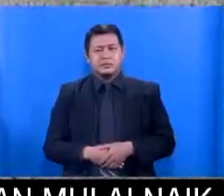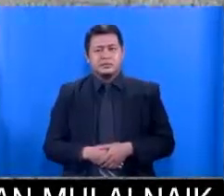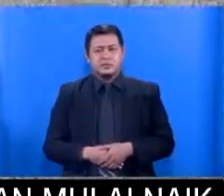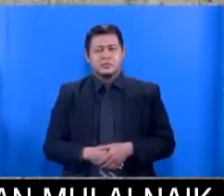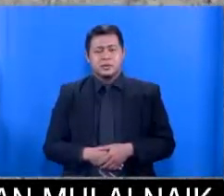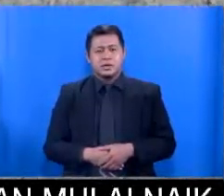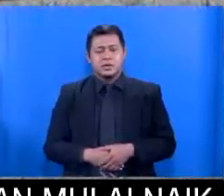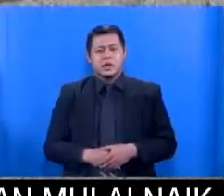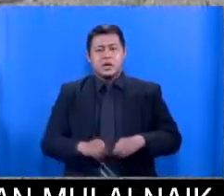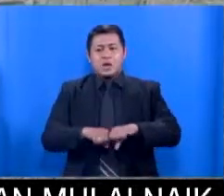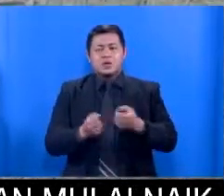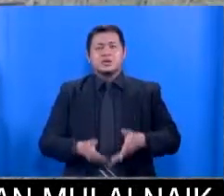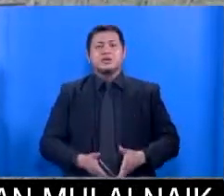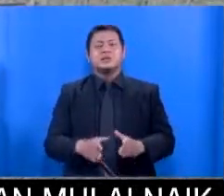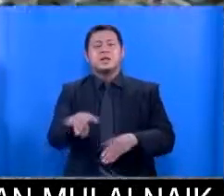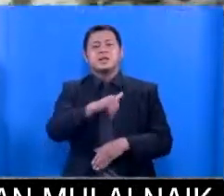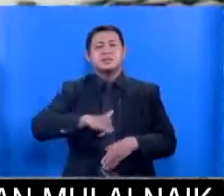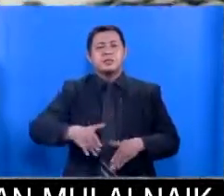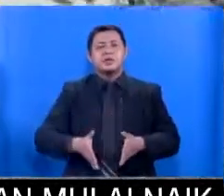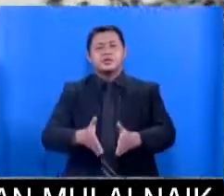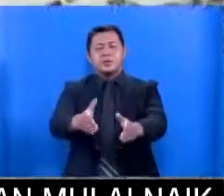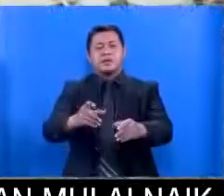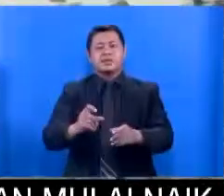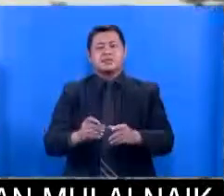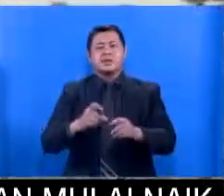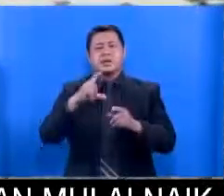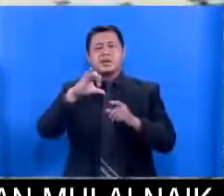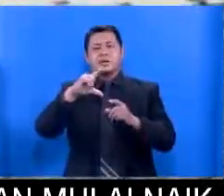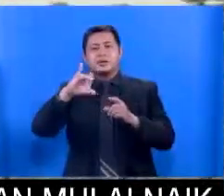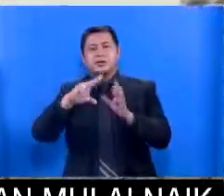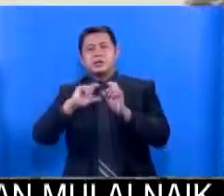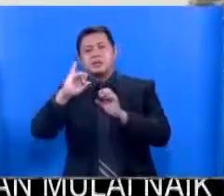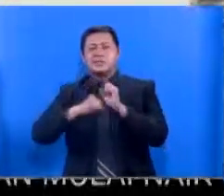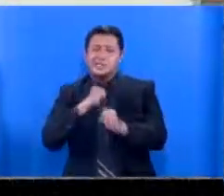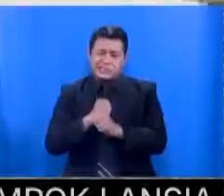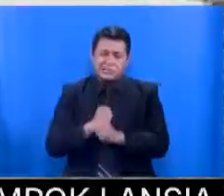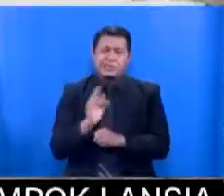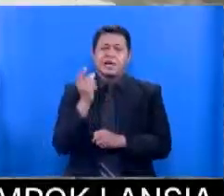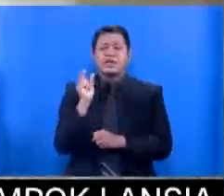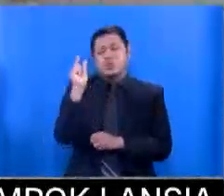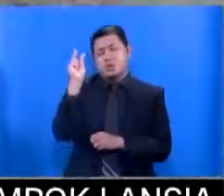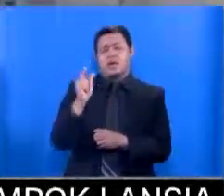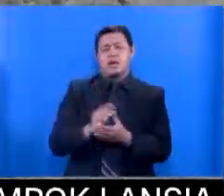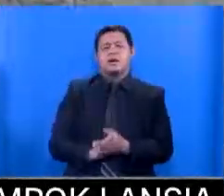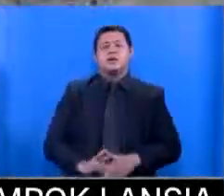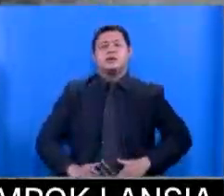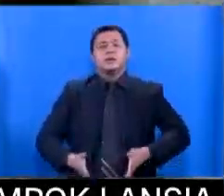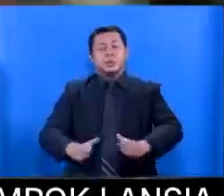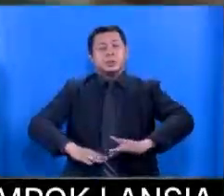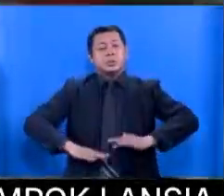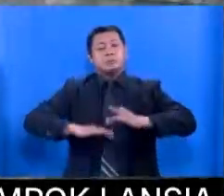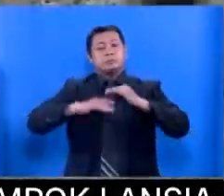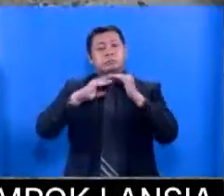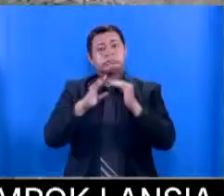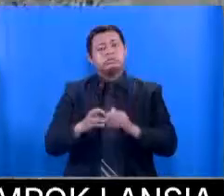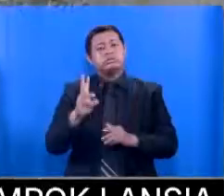Selain di Jatinegara, kerusakan jalan juga terjadi di sepanjang Jalan Raya Cilincing, Jakarta Utara. Jalan yang kerap direndam banjir pada saat musim